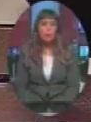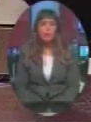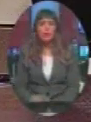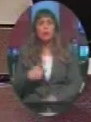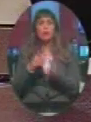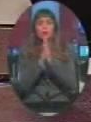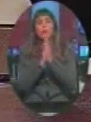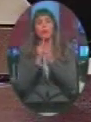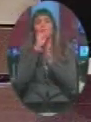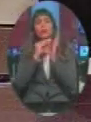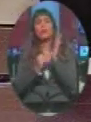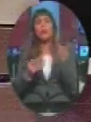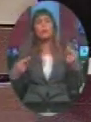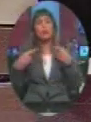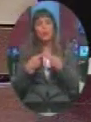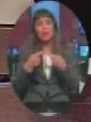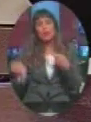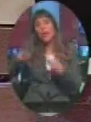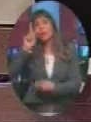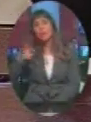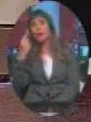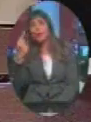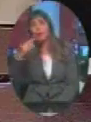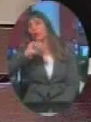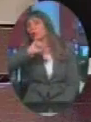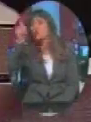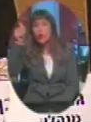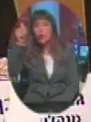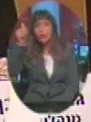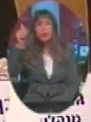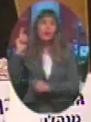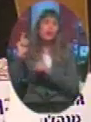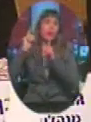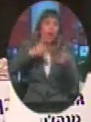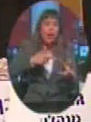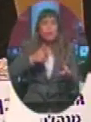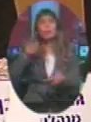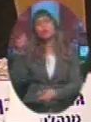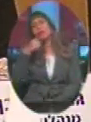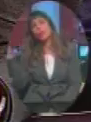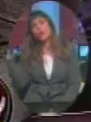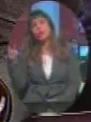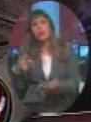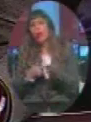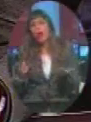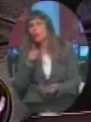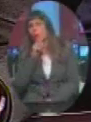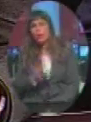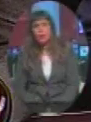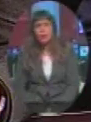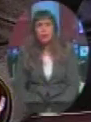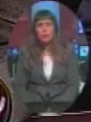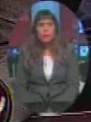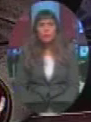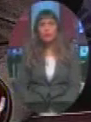לרשימה משותפת, הם צריכים הראשונים ללחם להוציא אותו. תודה. למה הם שותקים? תודה. אני דווקא רואה בזה